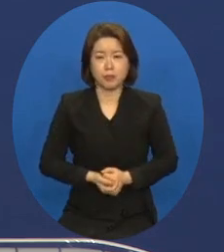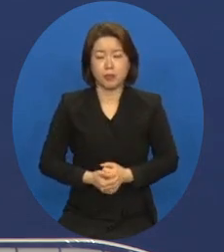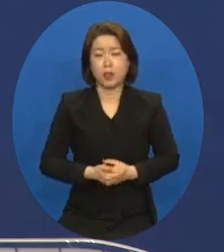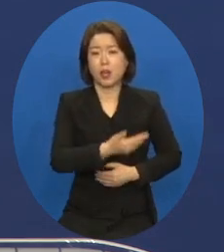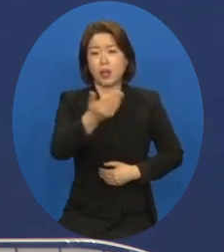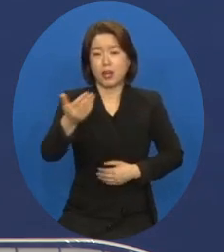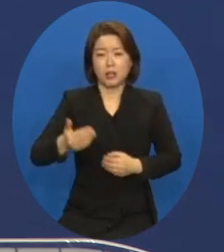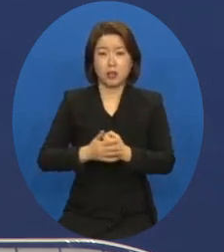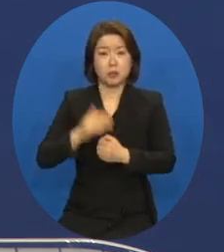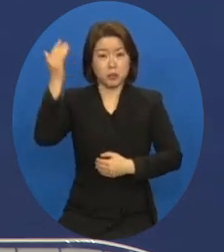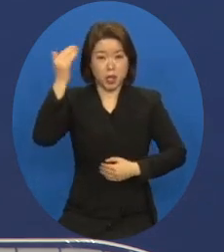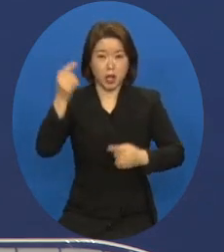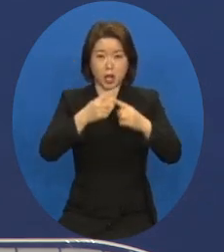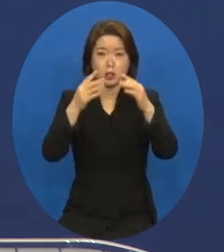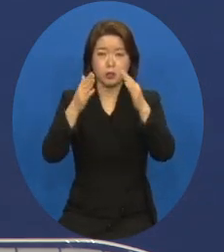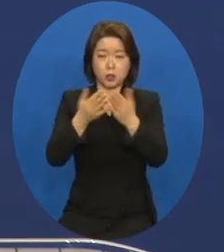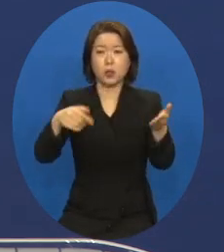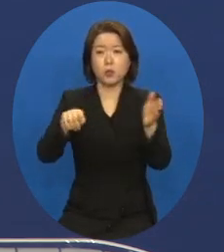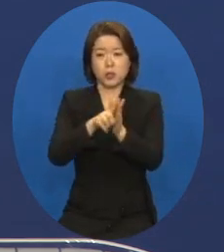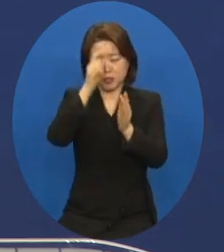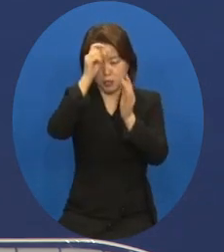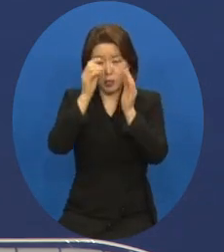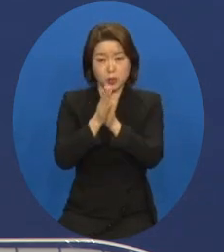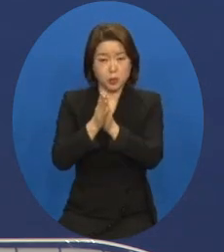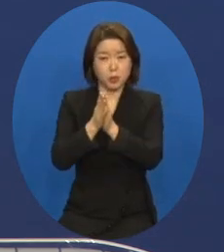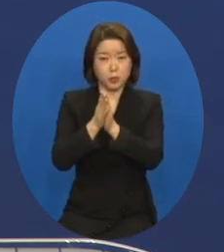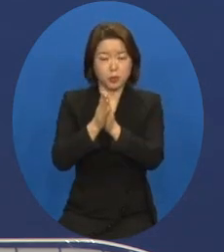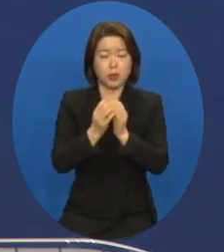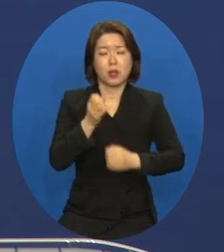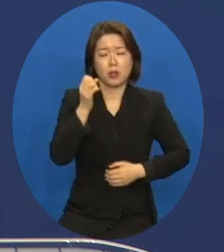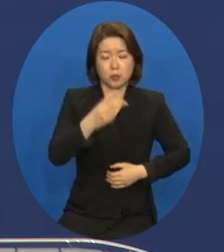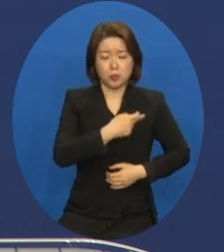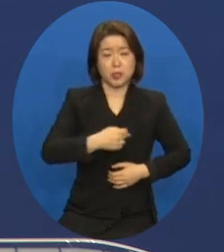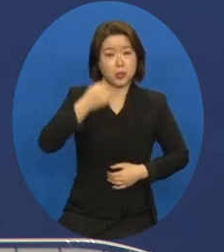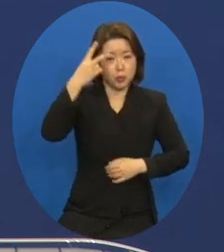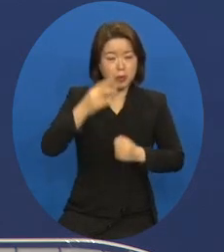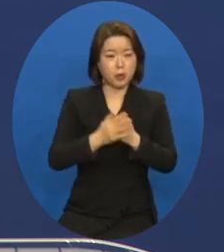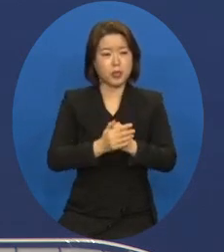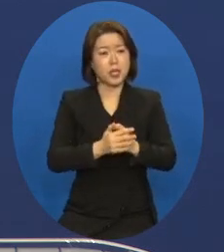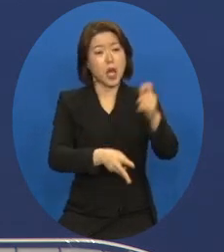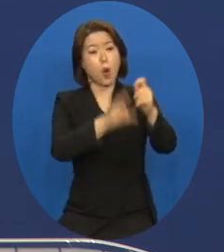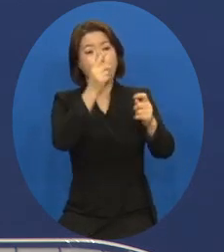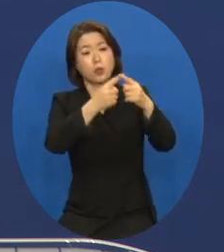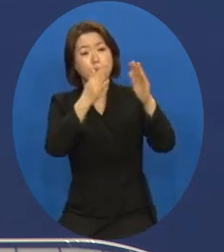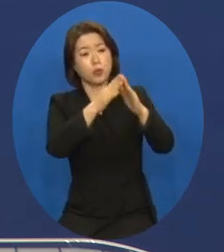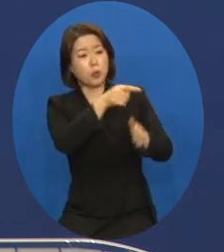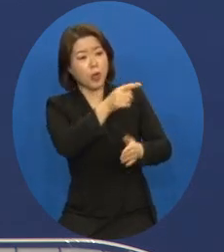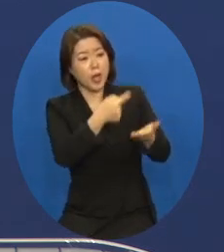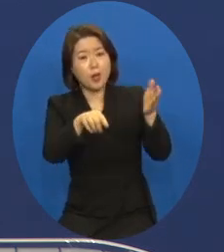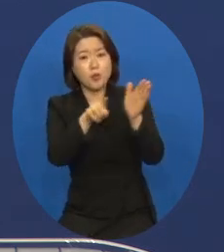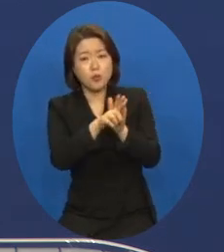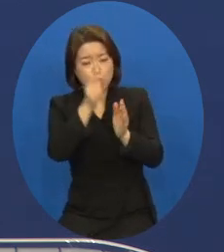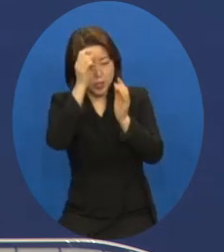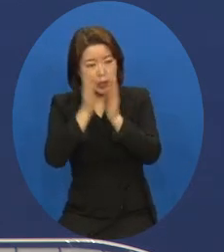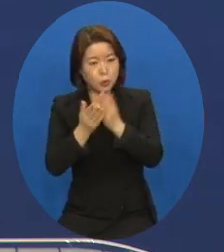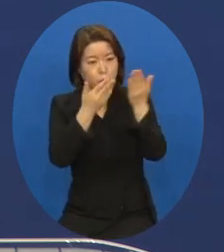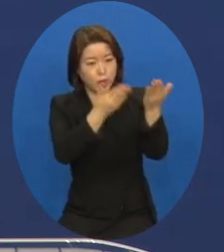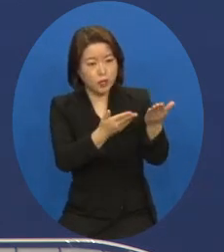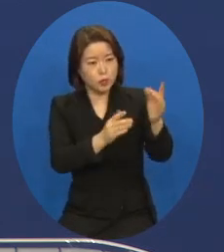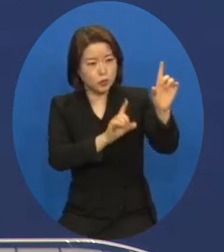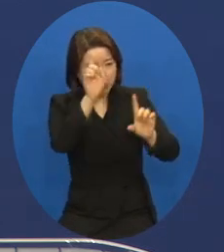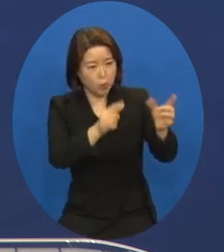여러분 한국 교회를 위해서 기도 하도 사도 바울이 고린도 교회를 위해서 기도했던 것처럼 그렇게 기도해야